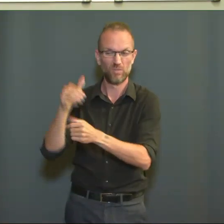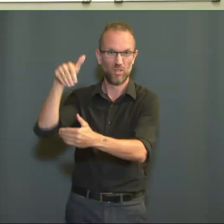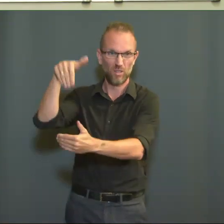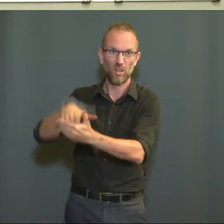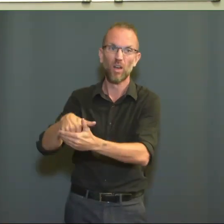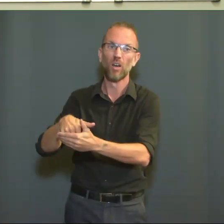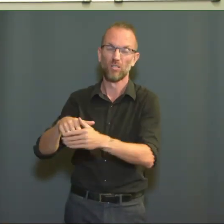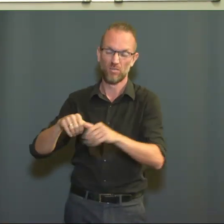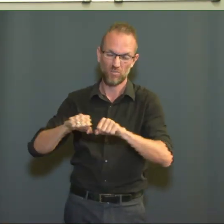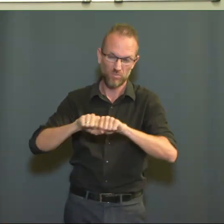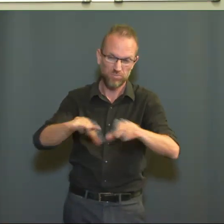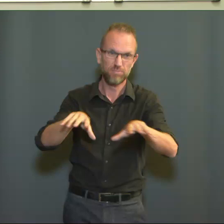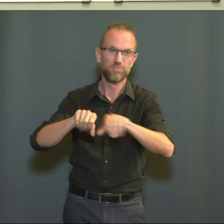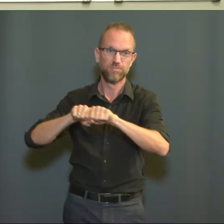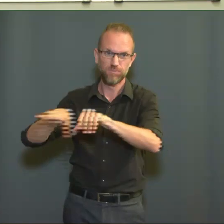de Bruxelles.